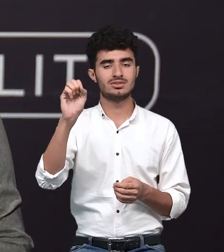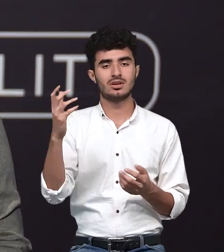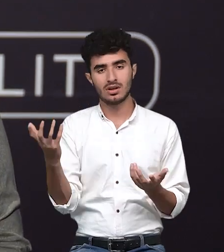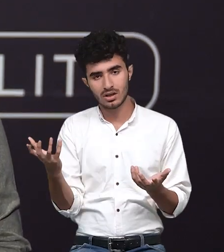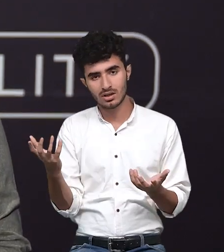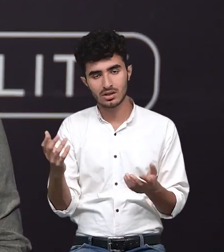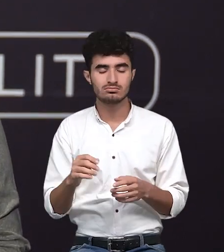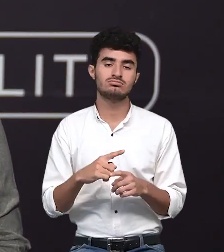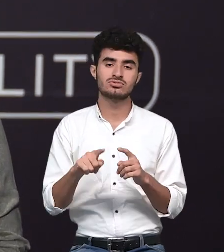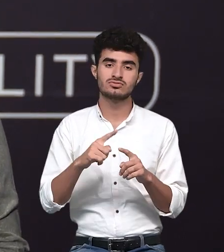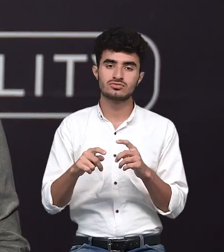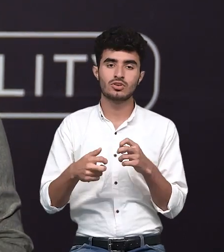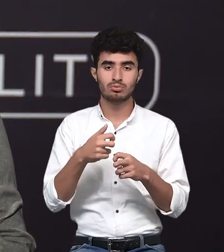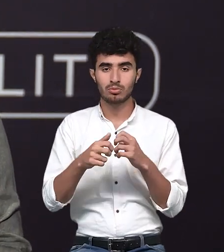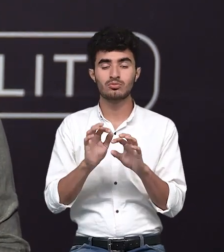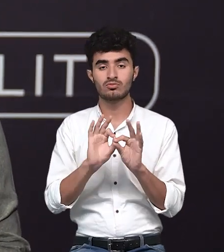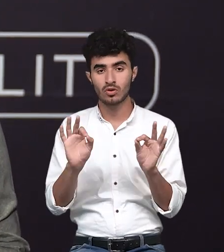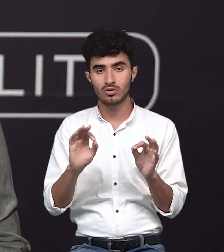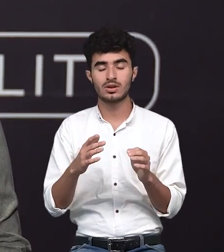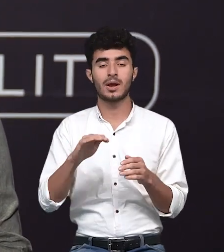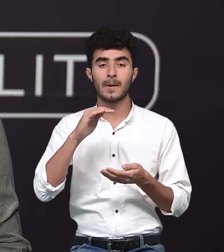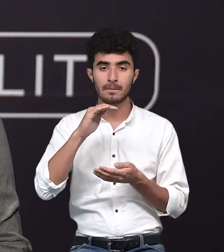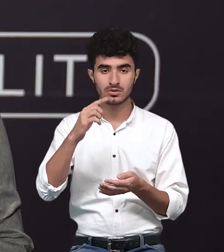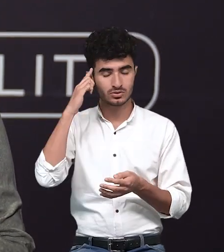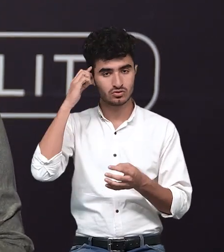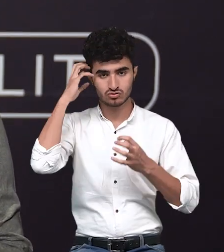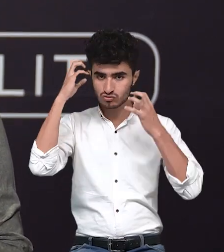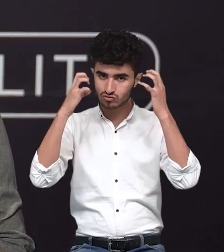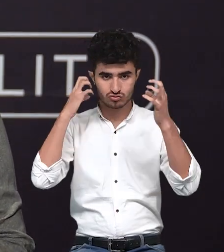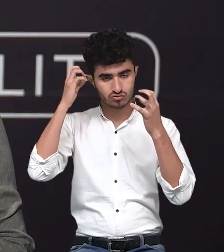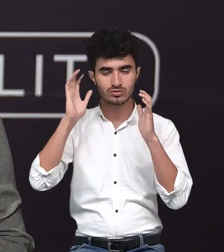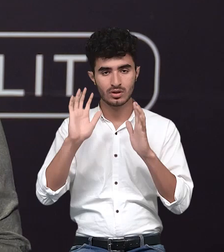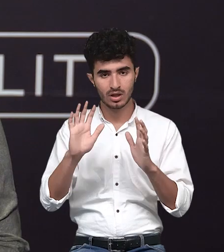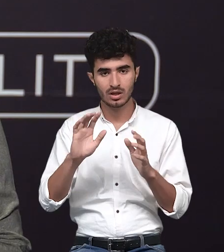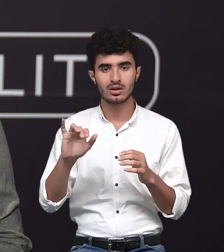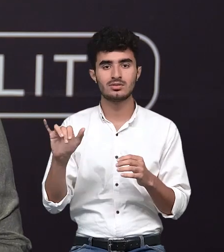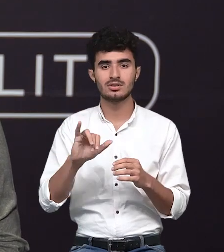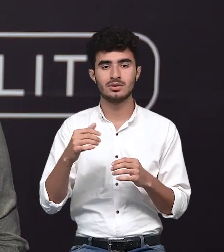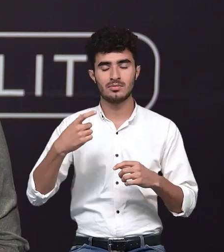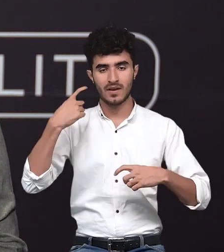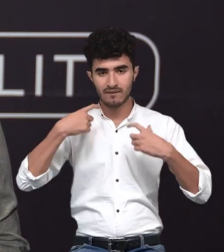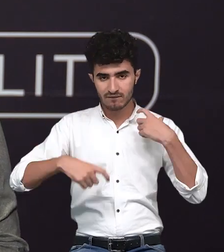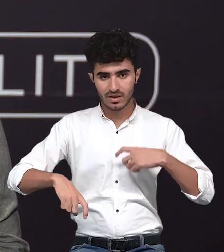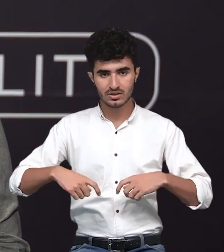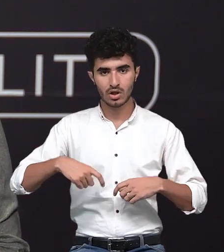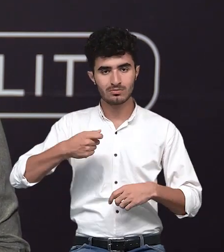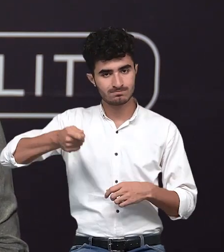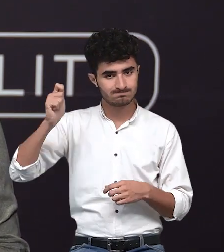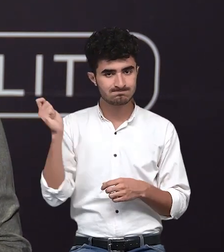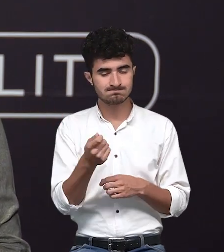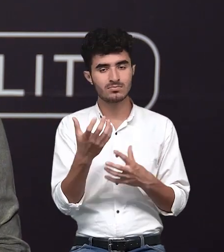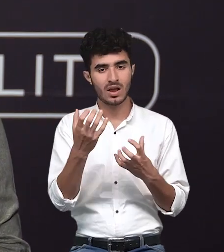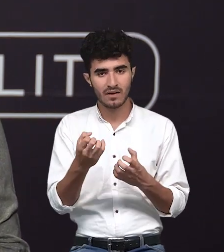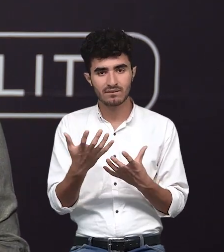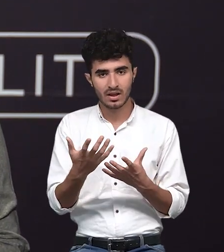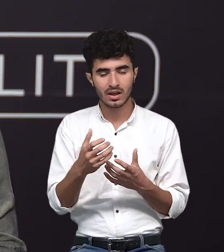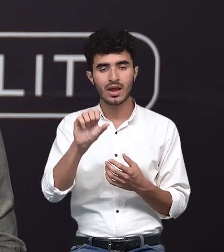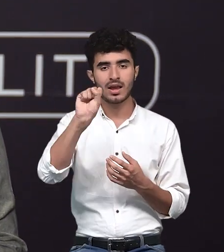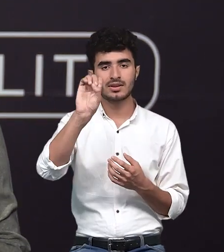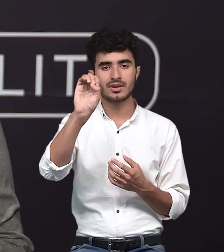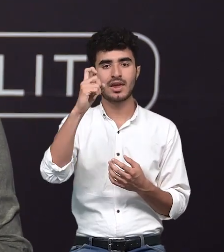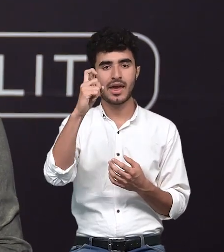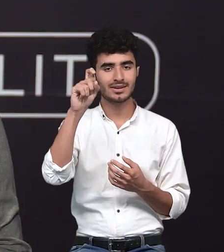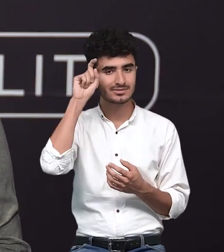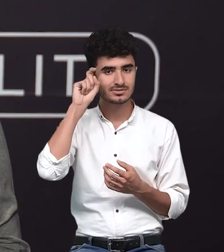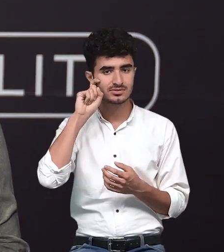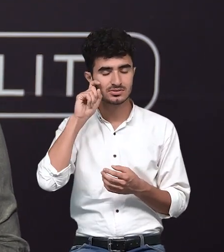अंदर फ़िज़िकल अब्यूज़ है, सेक्सुअल अब्यूज़ है, पेरेंट्स की आपस में डोमेस्टिक वायलेंस है, लड़ाई झगड़ा है, माँ को मारना, बच्चे बीच